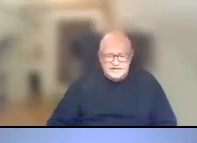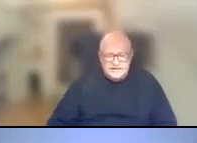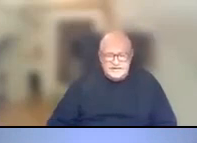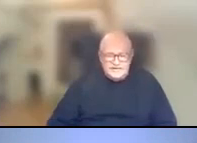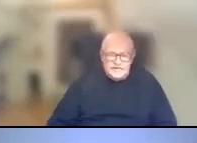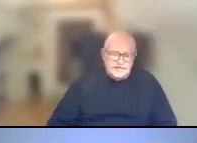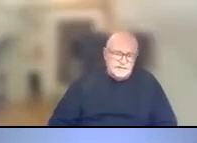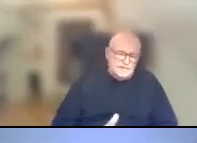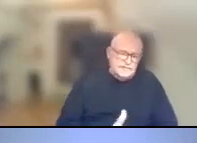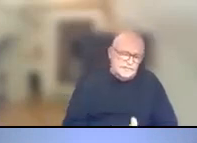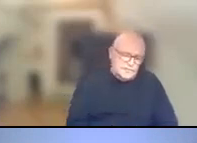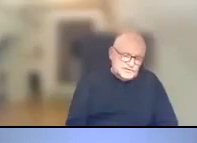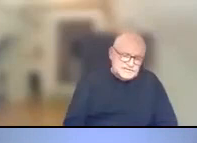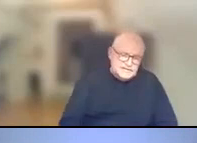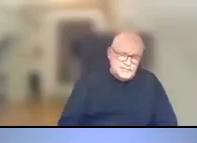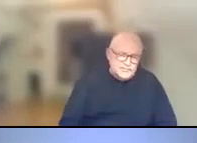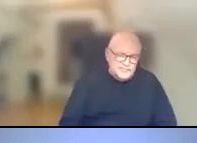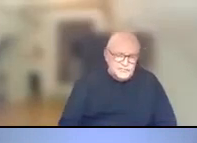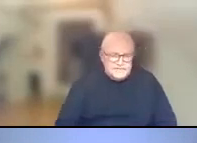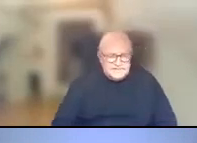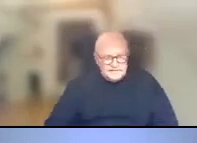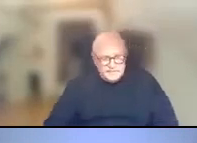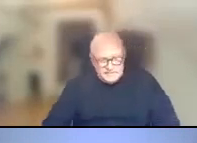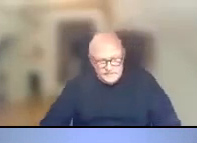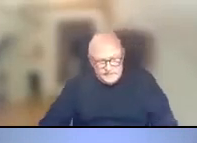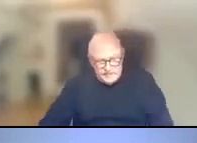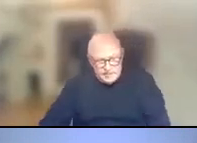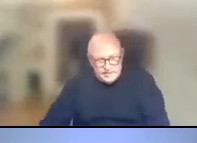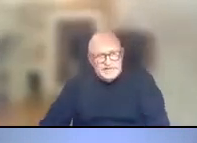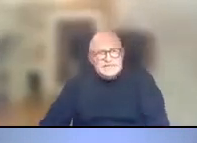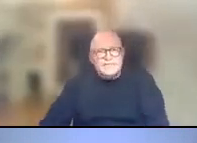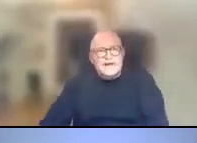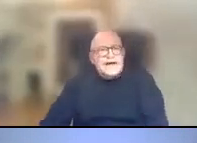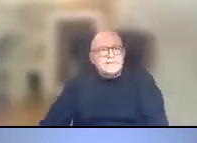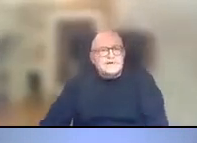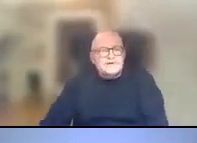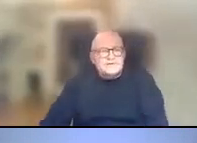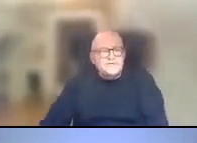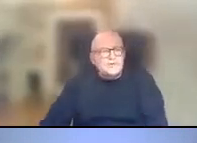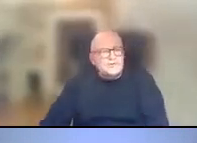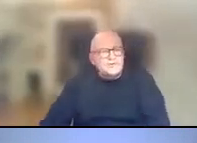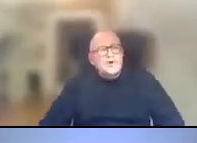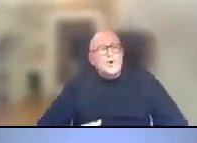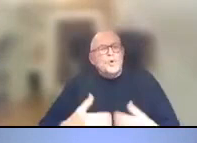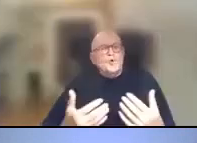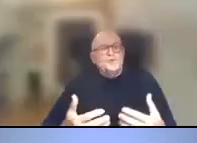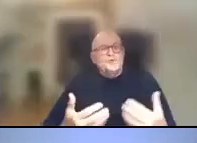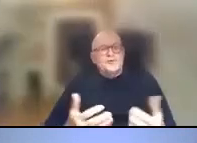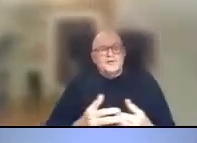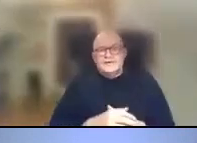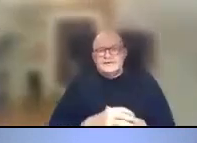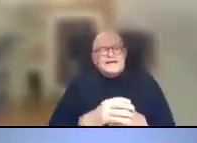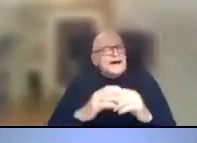Stationsleitung, in der die Todeszeitpunkte von Patienten mit dem pflegerischen Dienstplan abgeglichen wurden